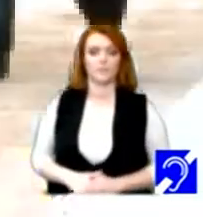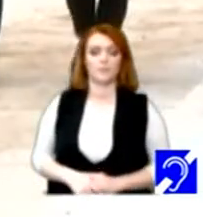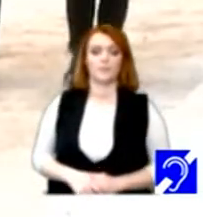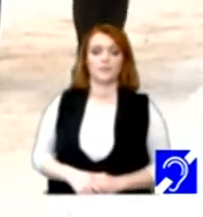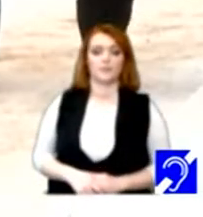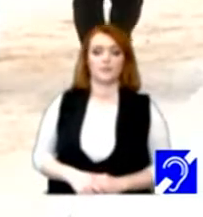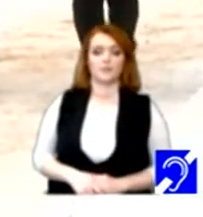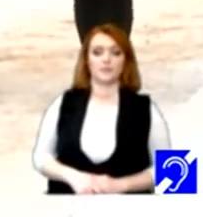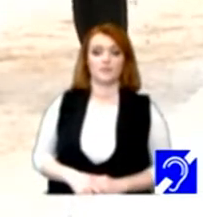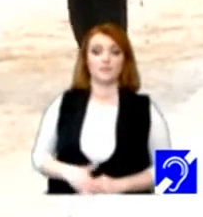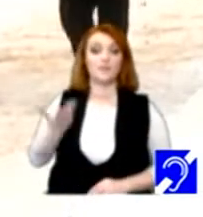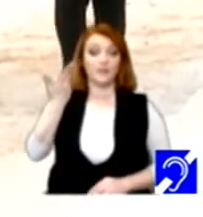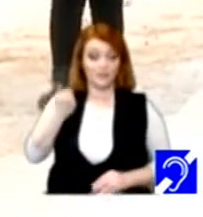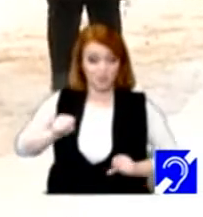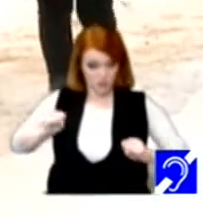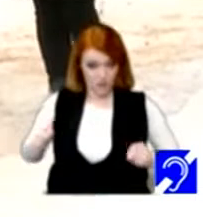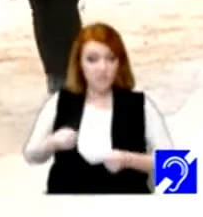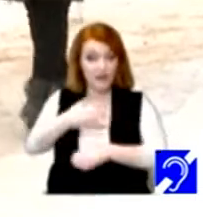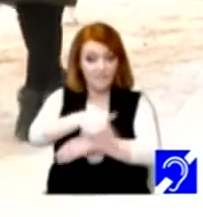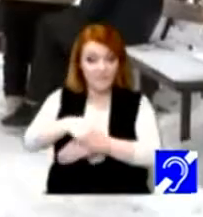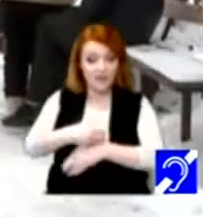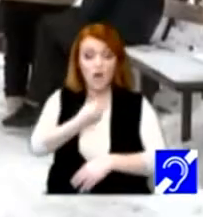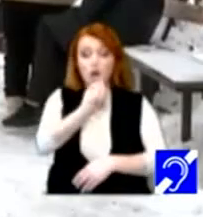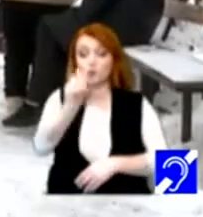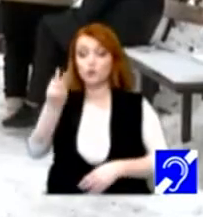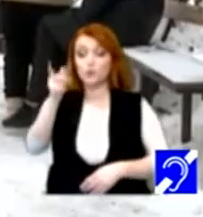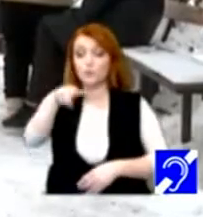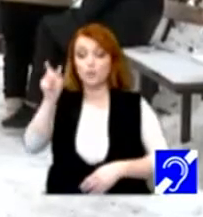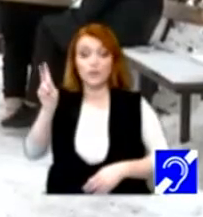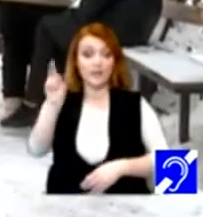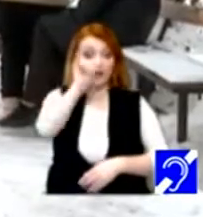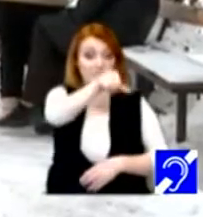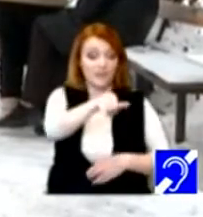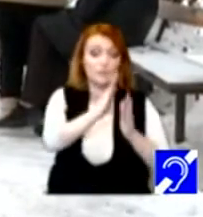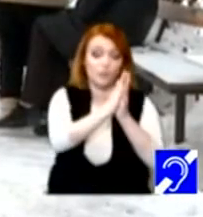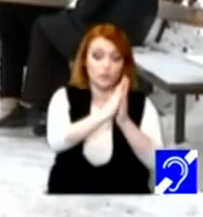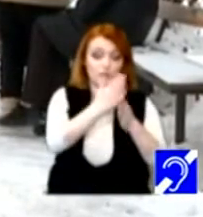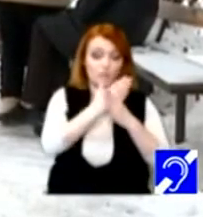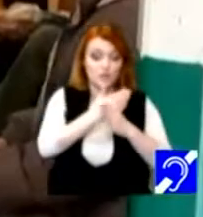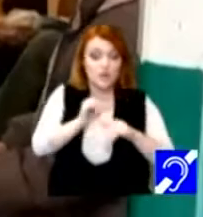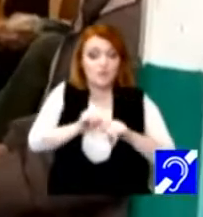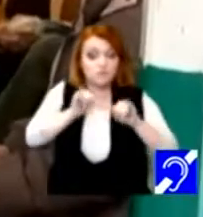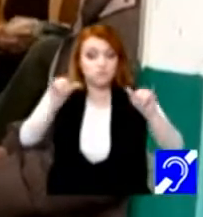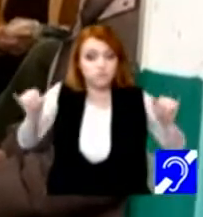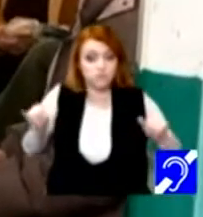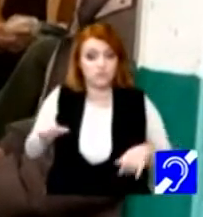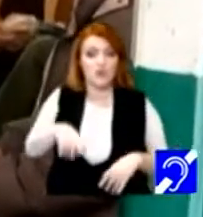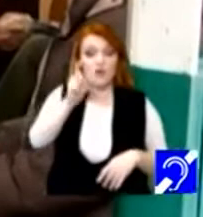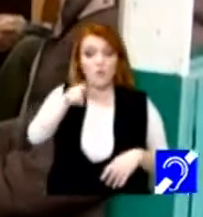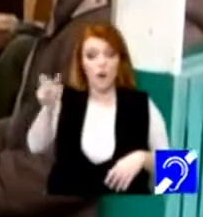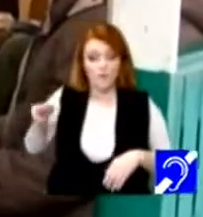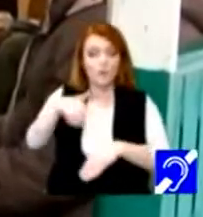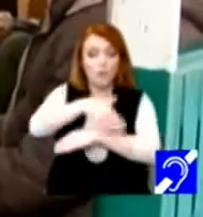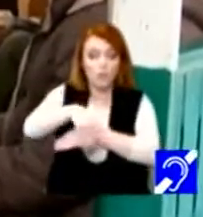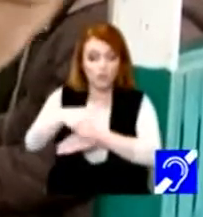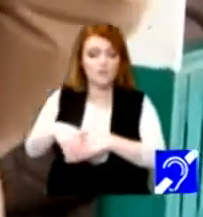infirmieri. De când s-a răcit afară, numărul celor care vin la centrul de găzduire din Chișinău practic s-a dublat. Aici, oamenii străzii